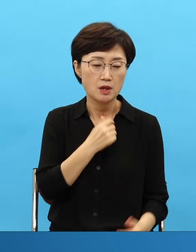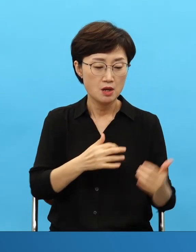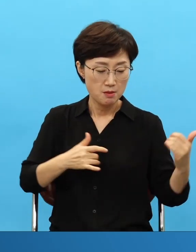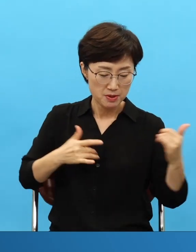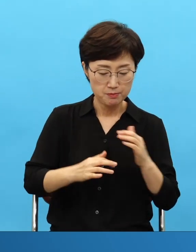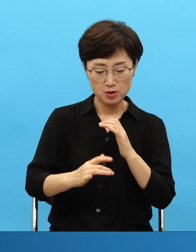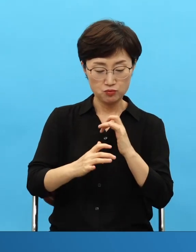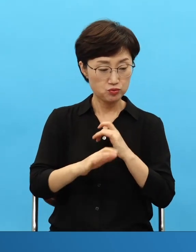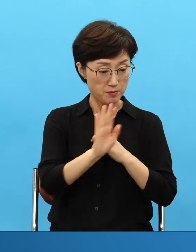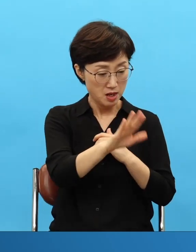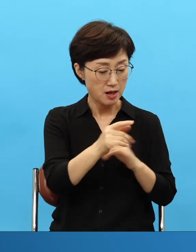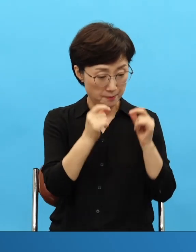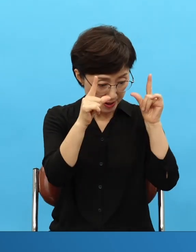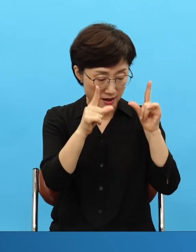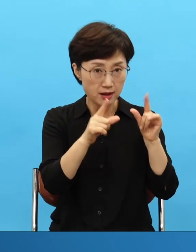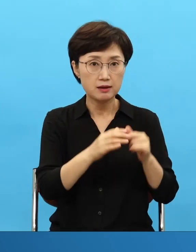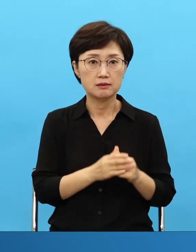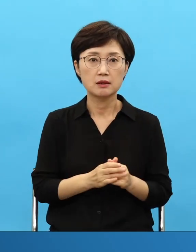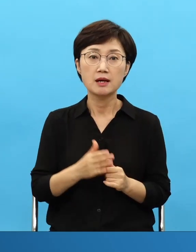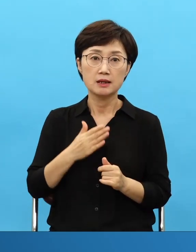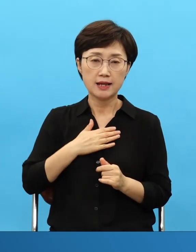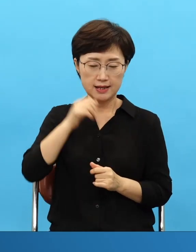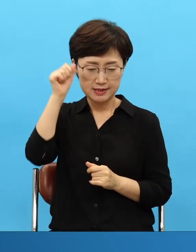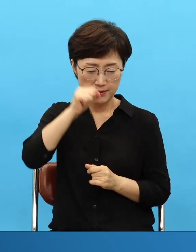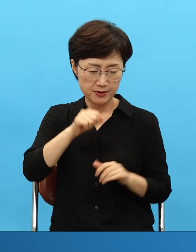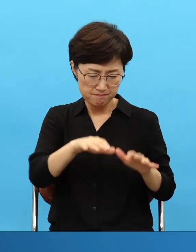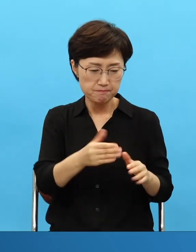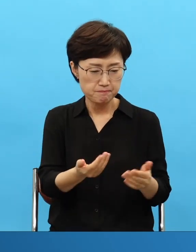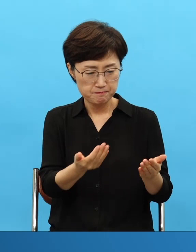비파야 수고마 깰지어다.